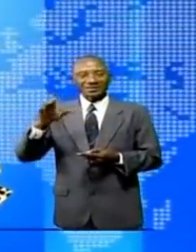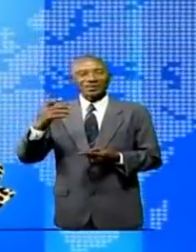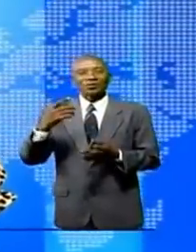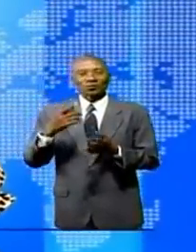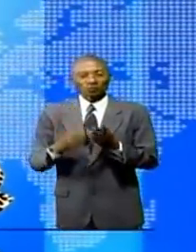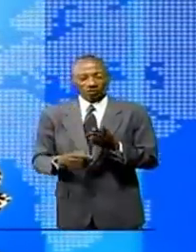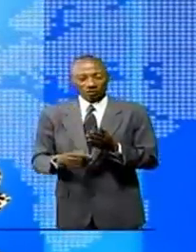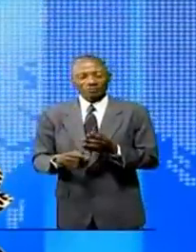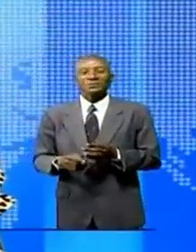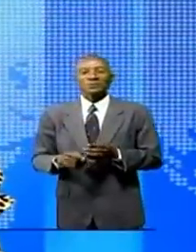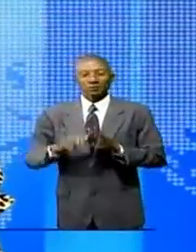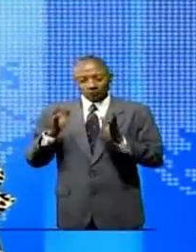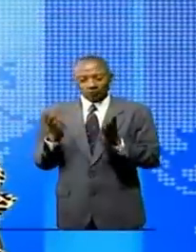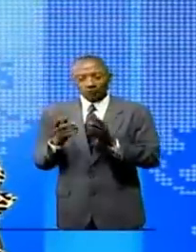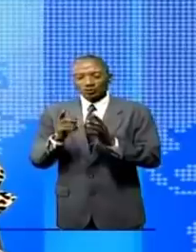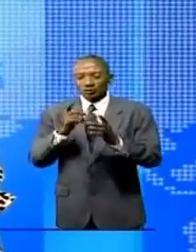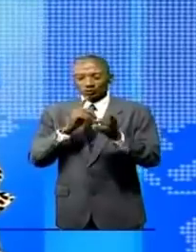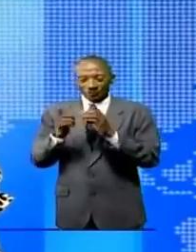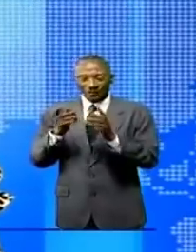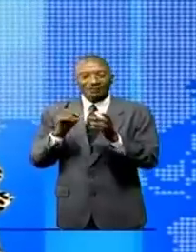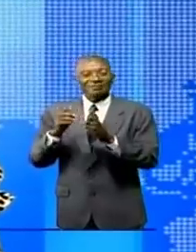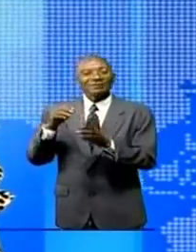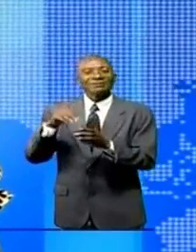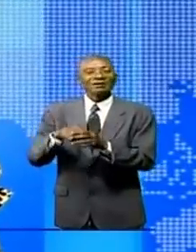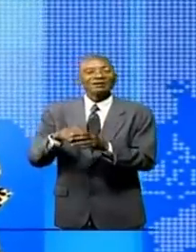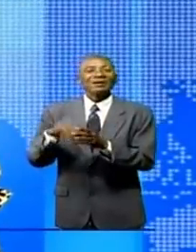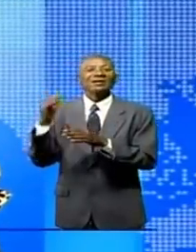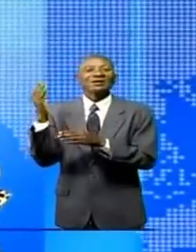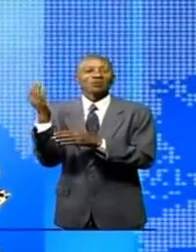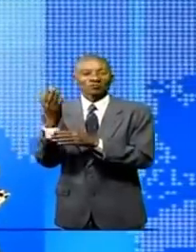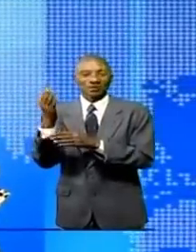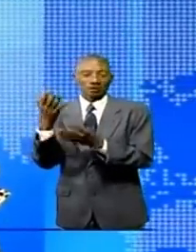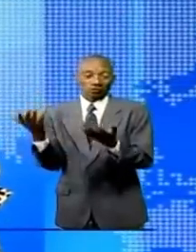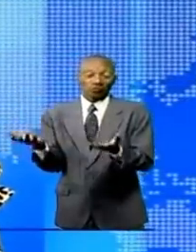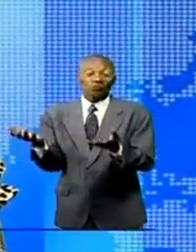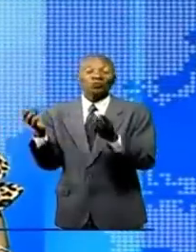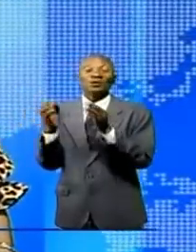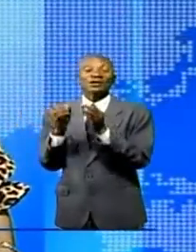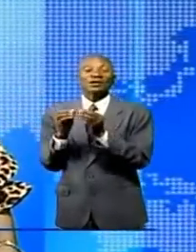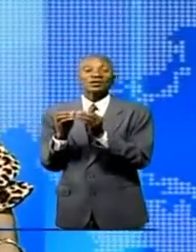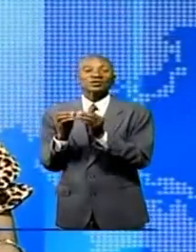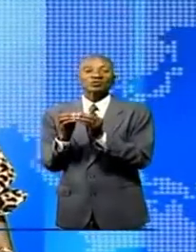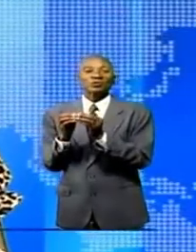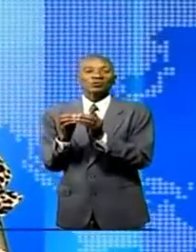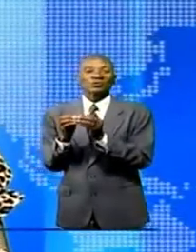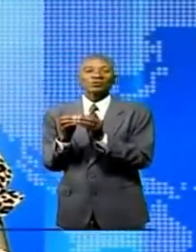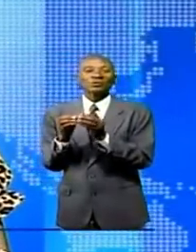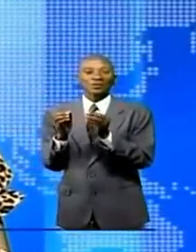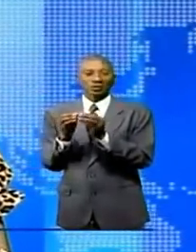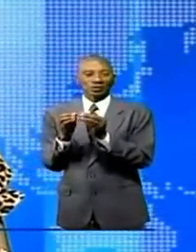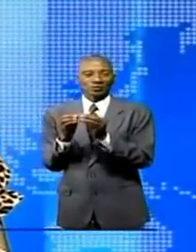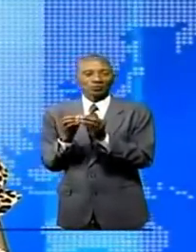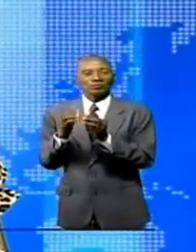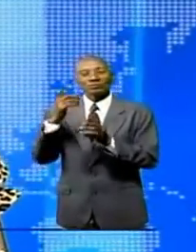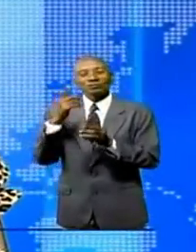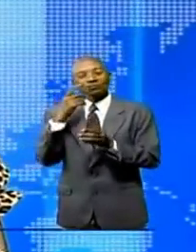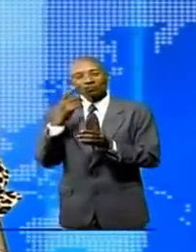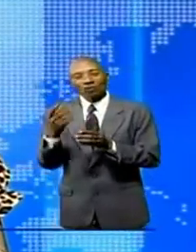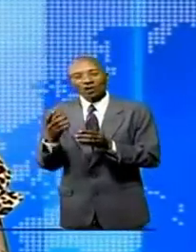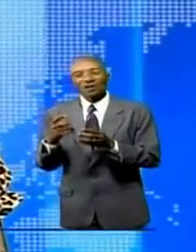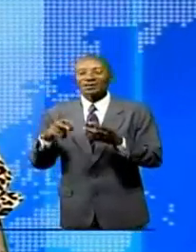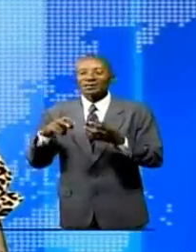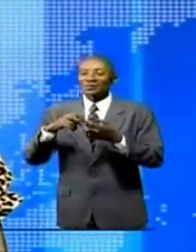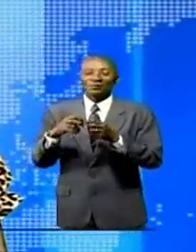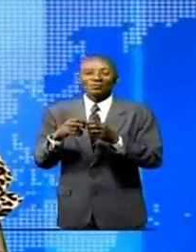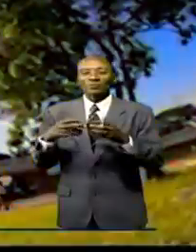qui jadis a arrosé toute l'Afrique, que faire pour relever le défi? Tentative de réponse à dans ce dossier signé Fifi